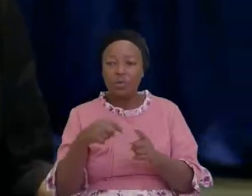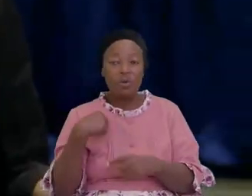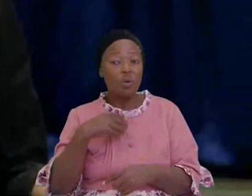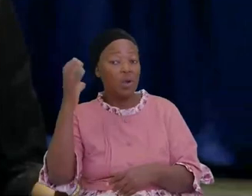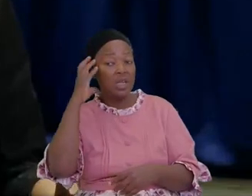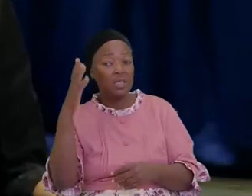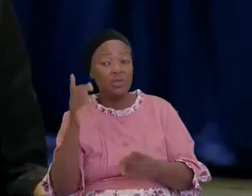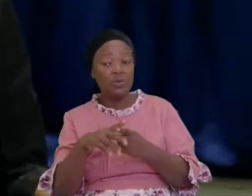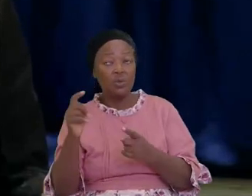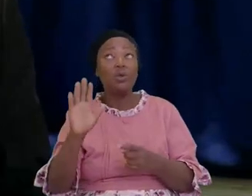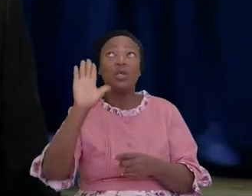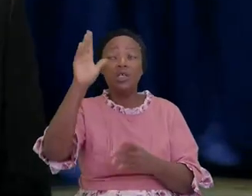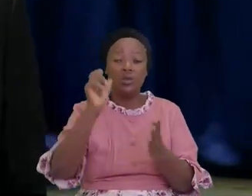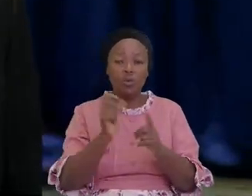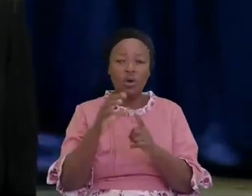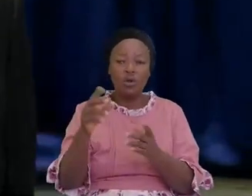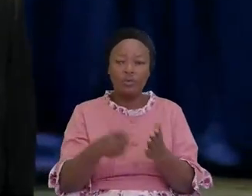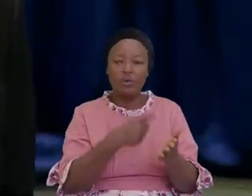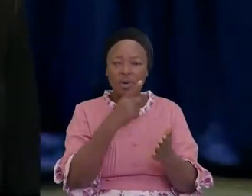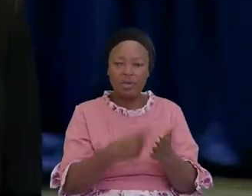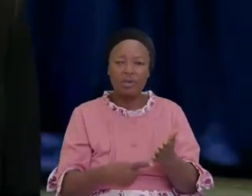Quand nous écoutons sa parole de correction,